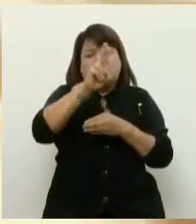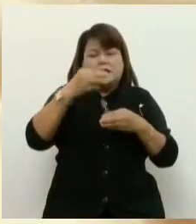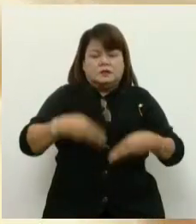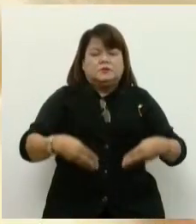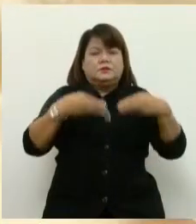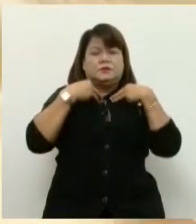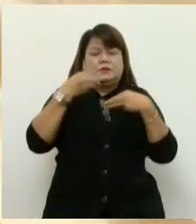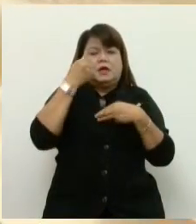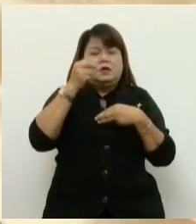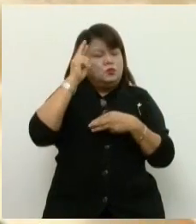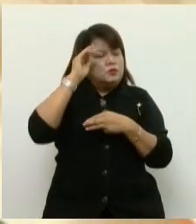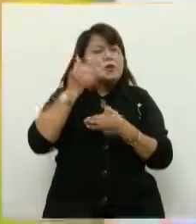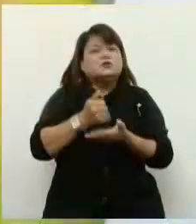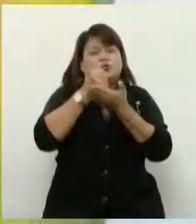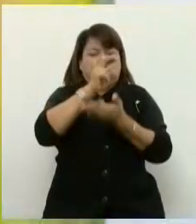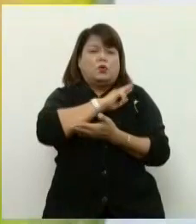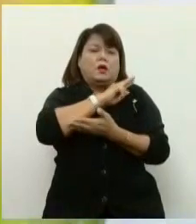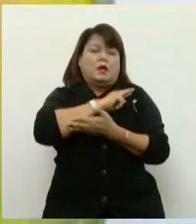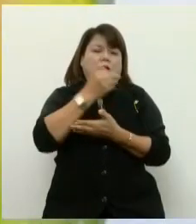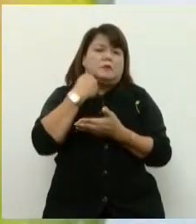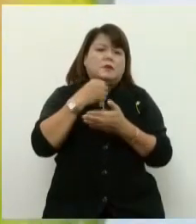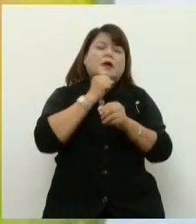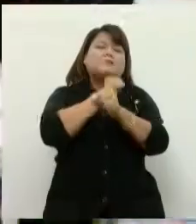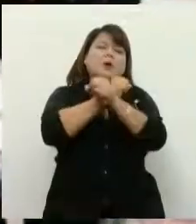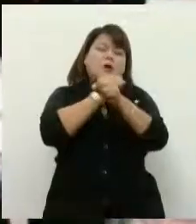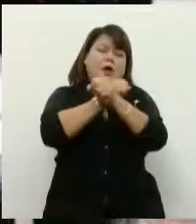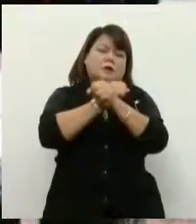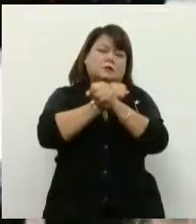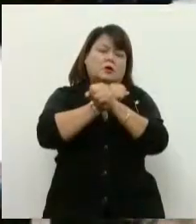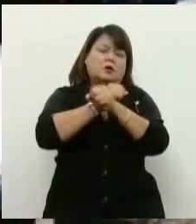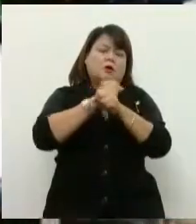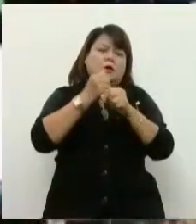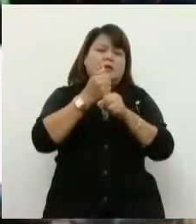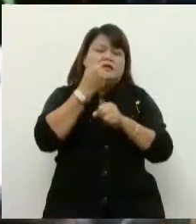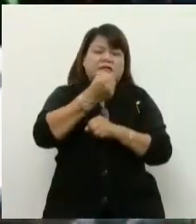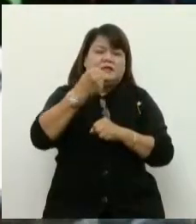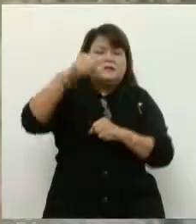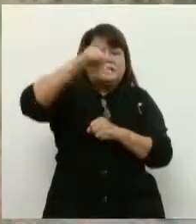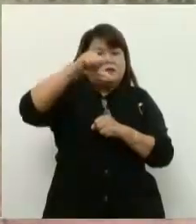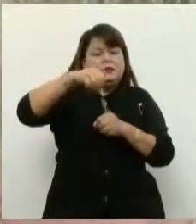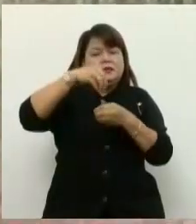ชีวิตรู้จักพึ่งตนเองมีภูมิต้านทานต่อสภาวะการต่างๆในสัง